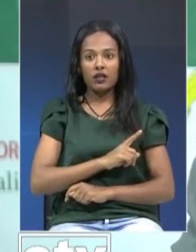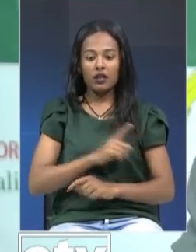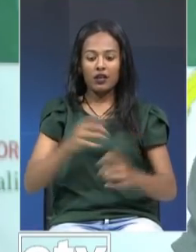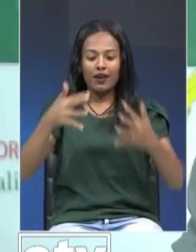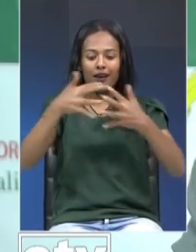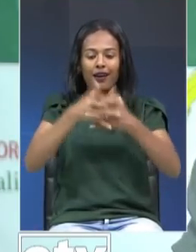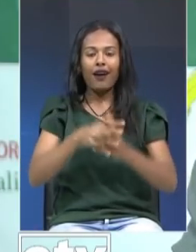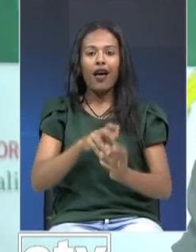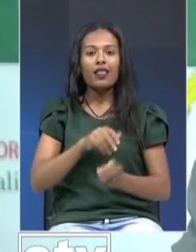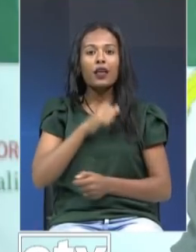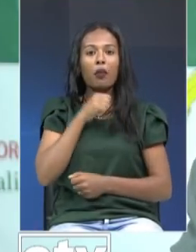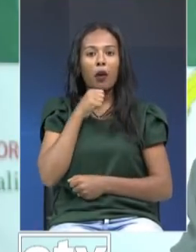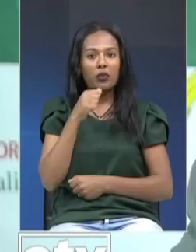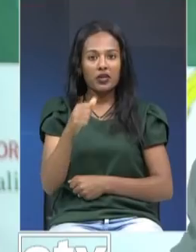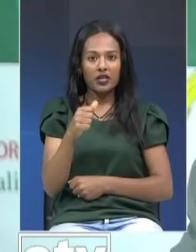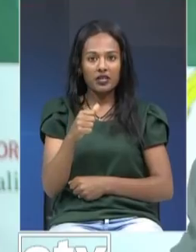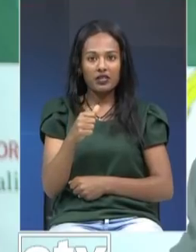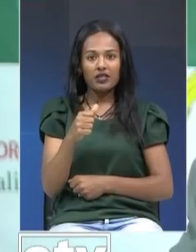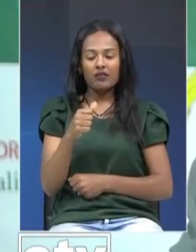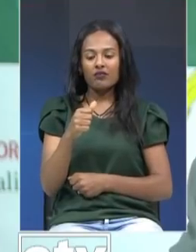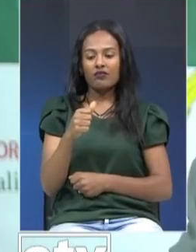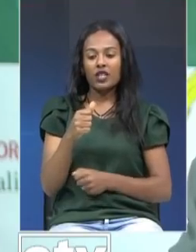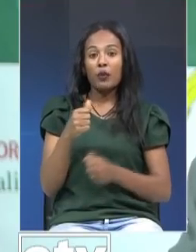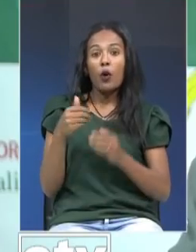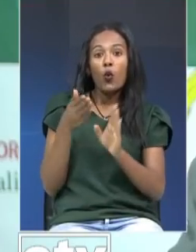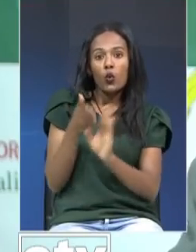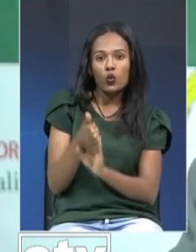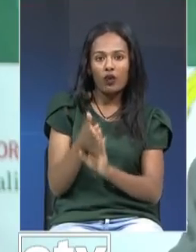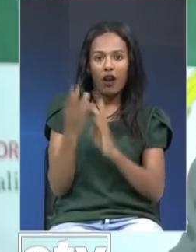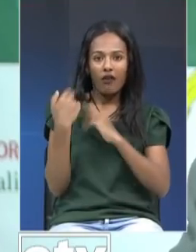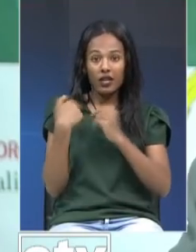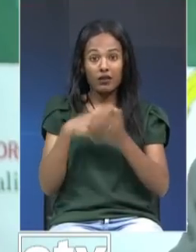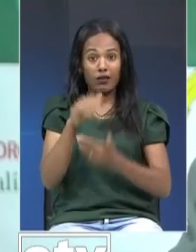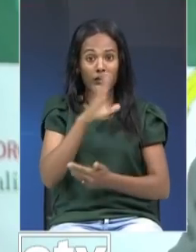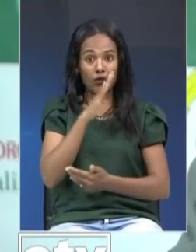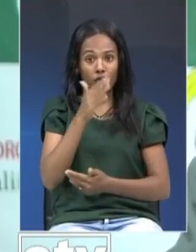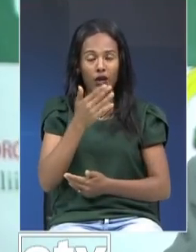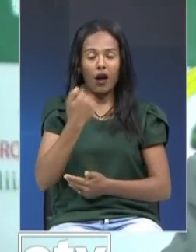ካልተባበረ ያቅሙን ካላደረገ በእኛ